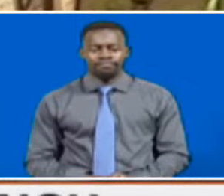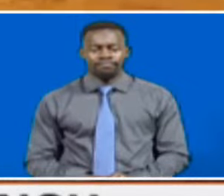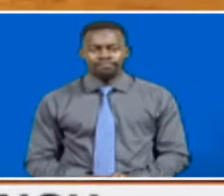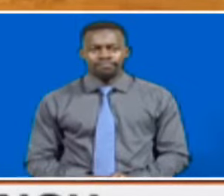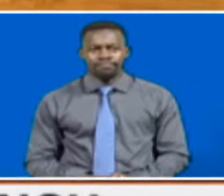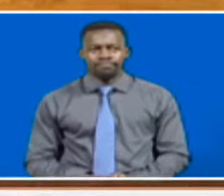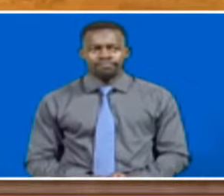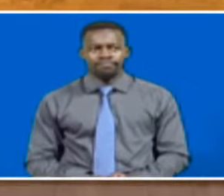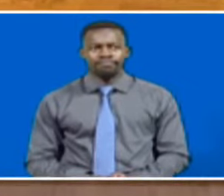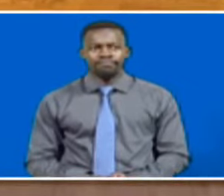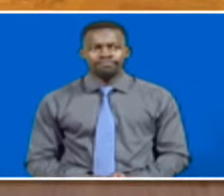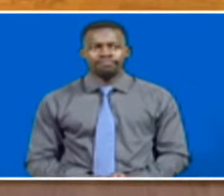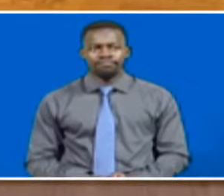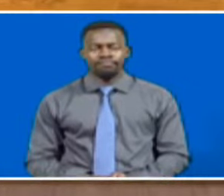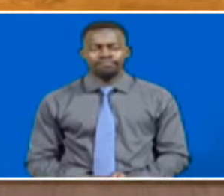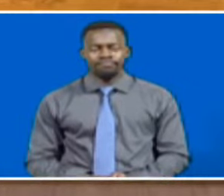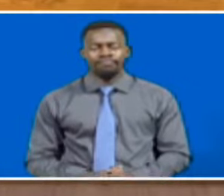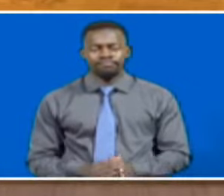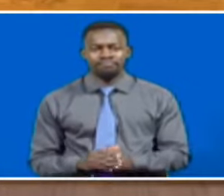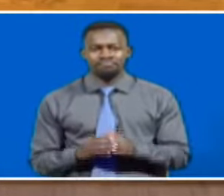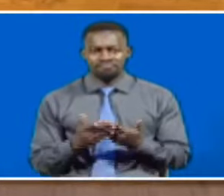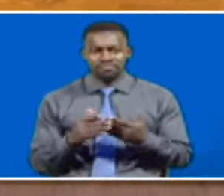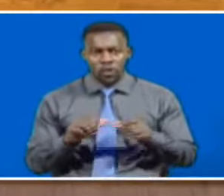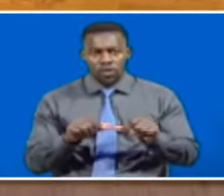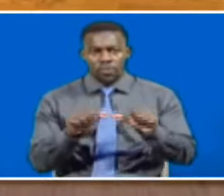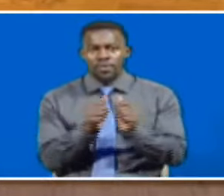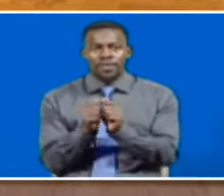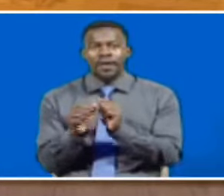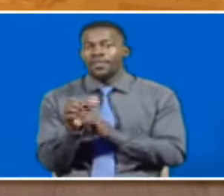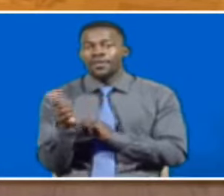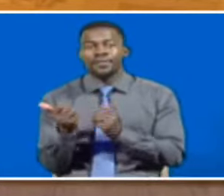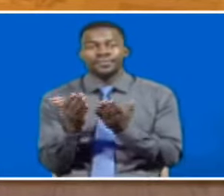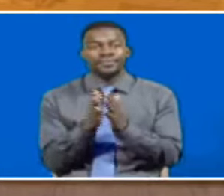Shukran sana Vera Mora. Tusonge mbele. Serikali imefunga mgodi wa uchimbaji.